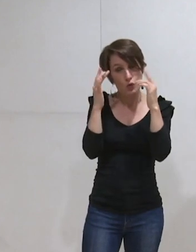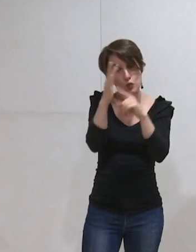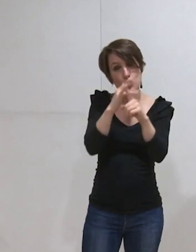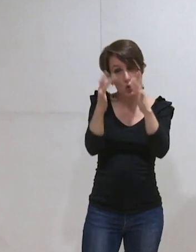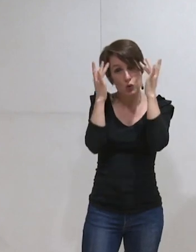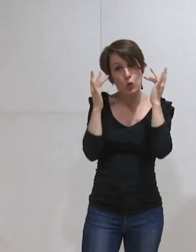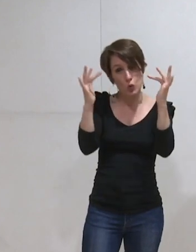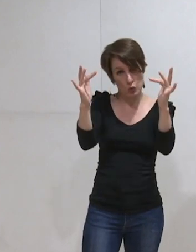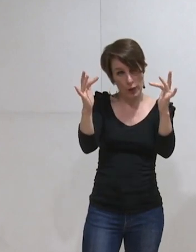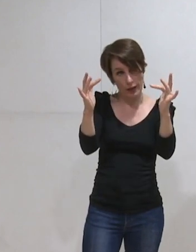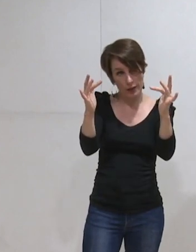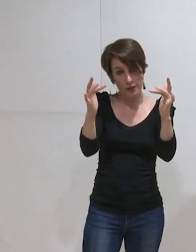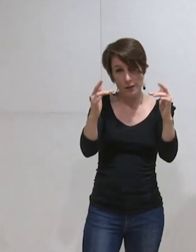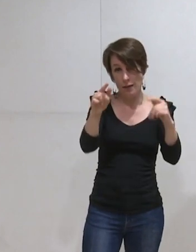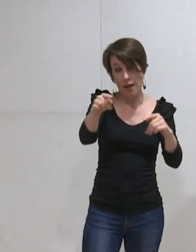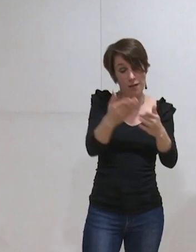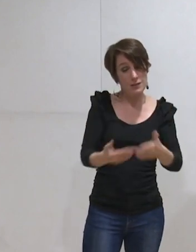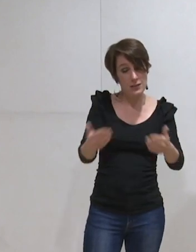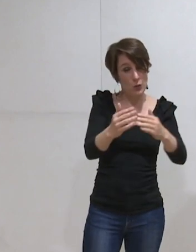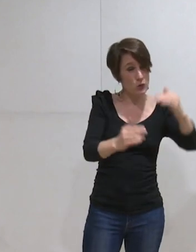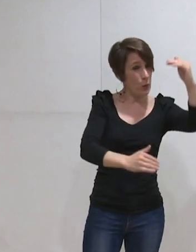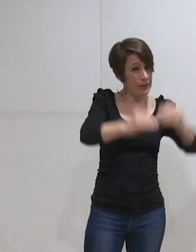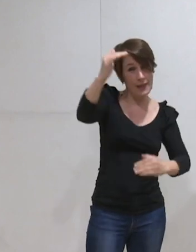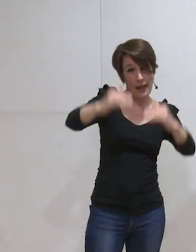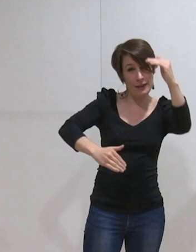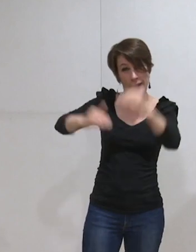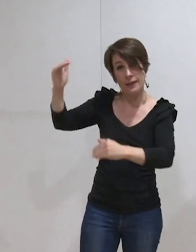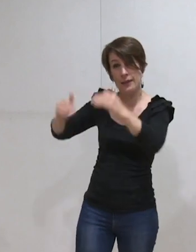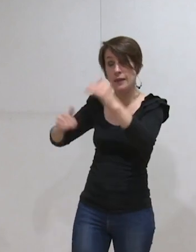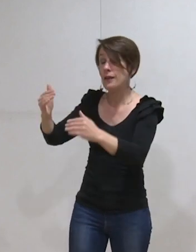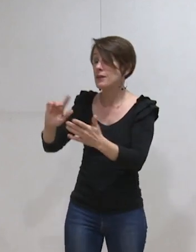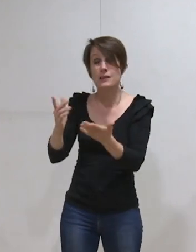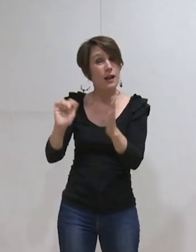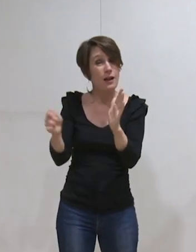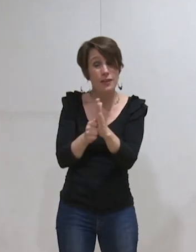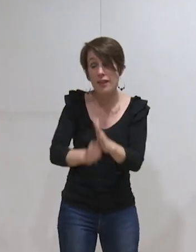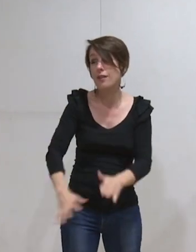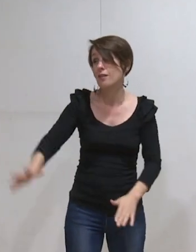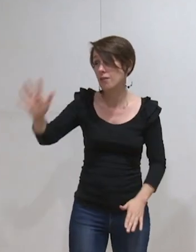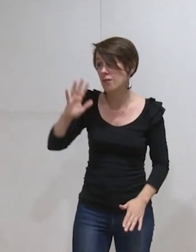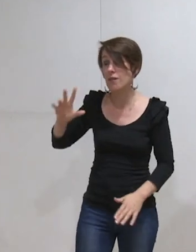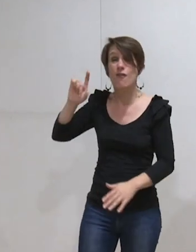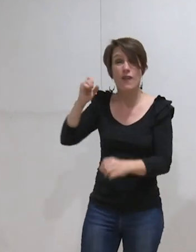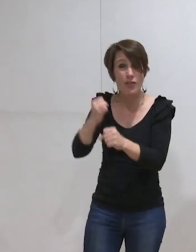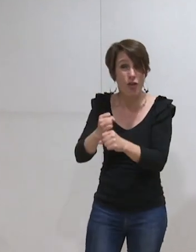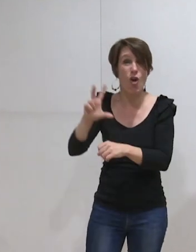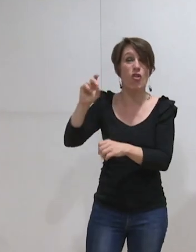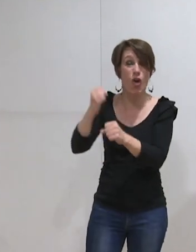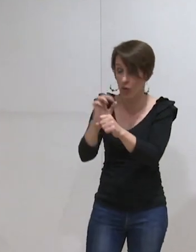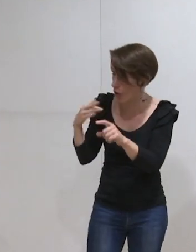temps d'inégalité dans le socioculturel elle date elle date de 20 à 30 ans et que pendant 12 ans vos amis ont